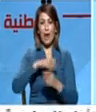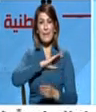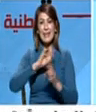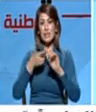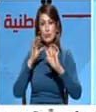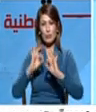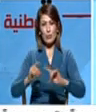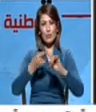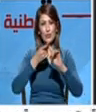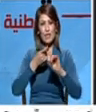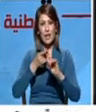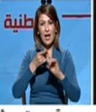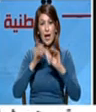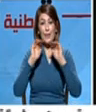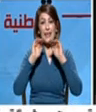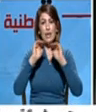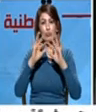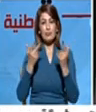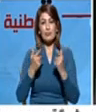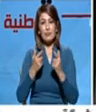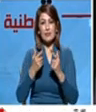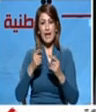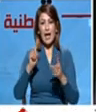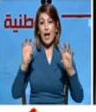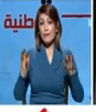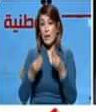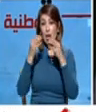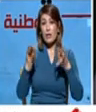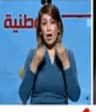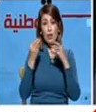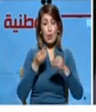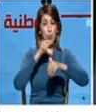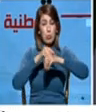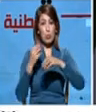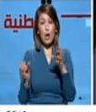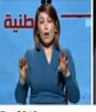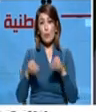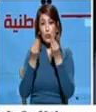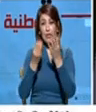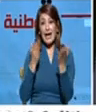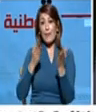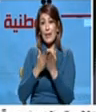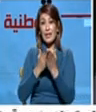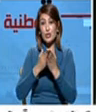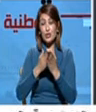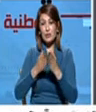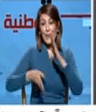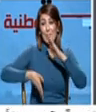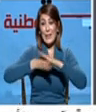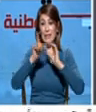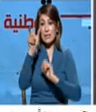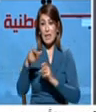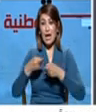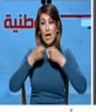الاساسي اللي تدافع اللي صار وصار ساعه في اليوم الاول فقط اللي اخذوا فيه ال المنحى